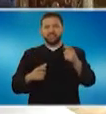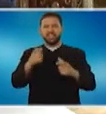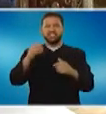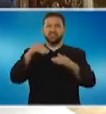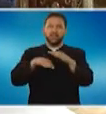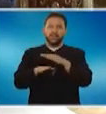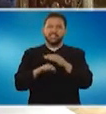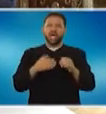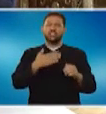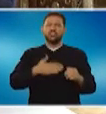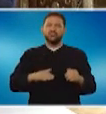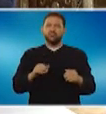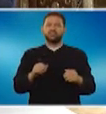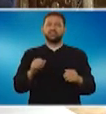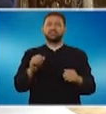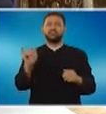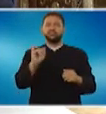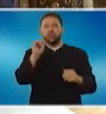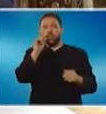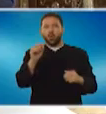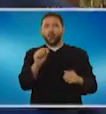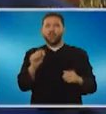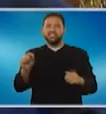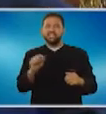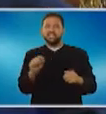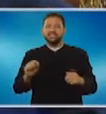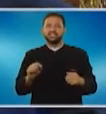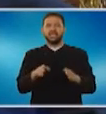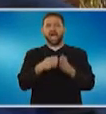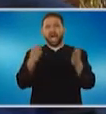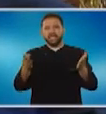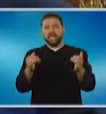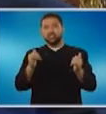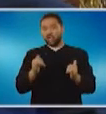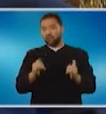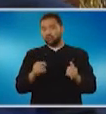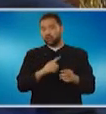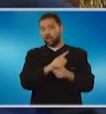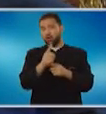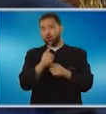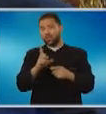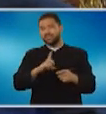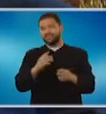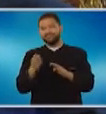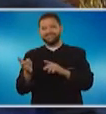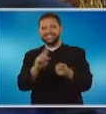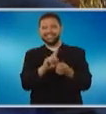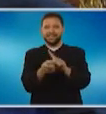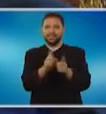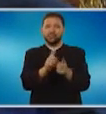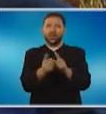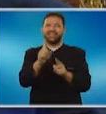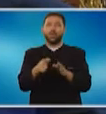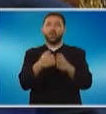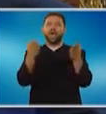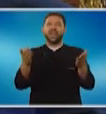mesajul dorit de autor, vorbim de personalitatea autorului care scrie cartea și atunci lucrurile variază de la o carte la alta, de